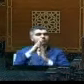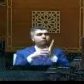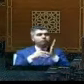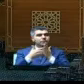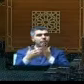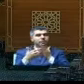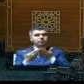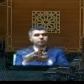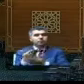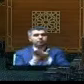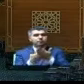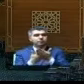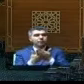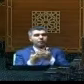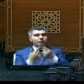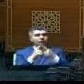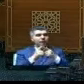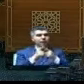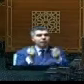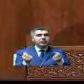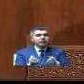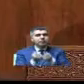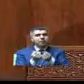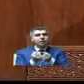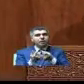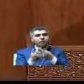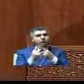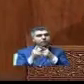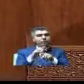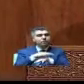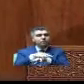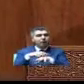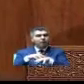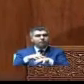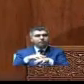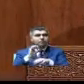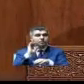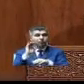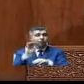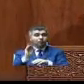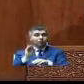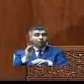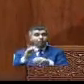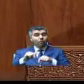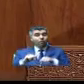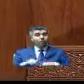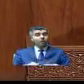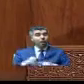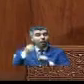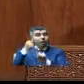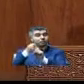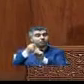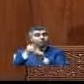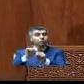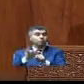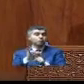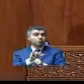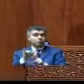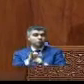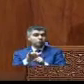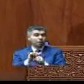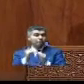مرتبط أساسا بعوامل محفزة ذاتية تساير نمط النمو الاقتصادي للجهة، المبني أساسا على التخصص